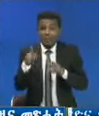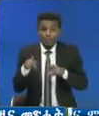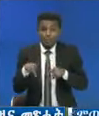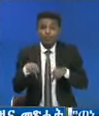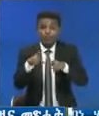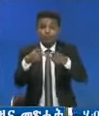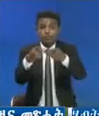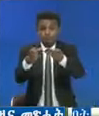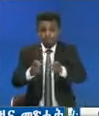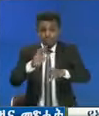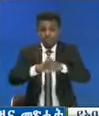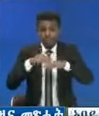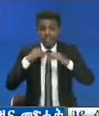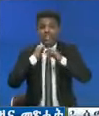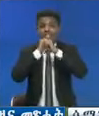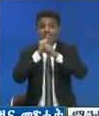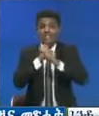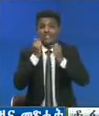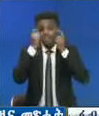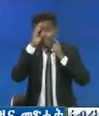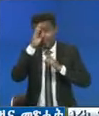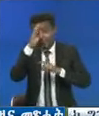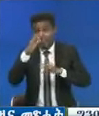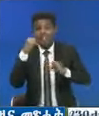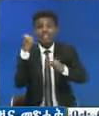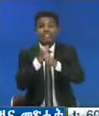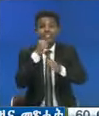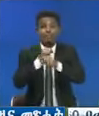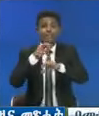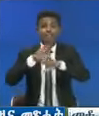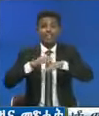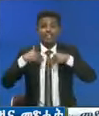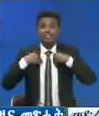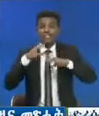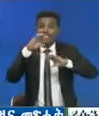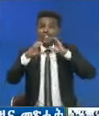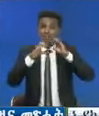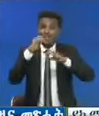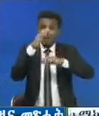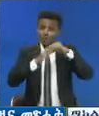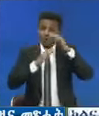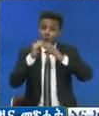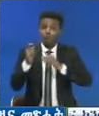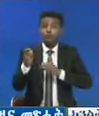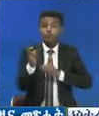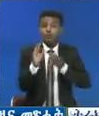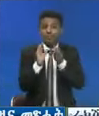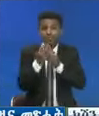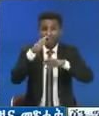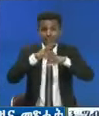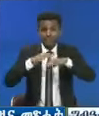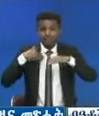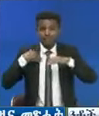እንዲከላከል የግንዛቤ ፈጠራ ስራ እየሰራን ያለንበት ሁኔታ ነው ያለው። ለኬሚካል ምቹ የሆነበት ቦታ ላይ ደግሞ የኬሚካል ርጭት